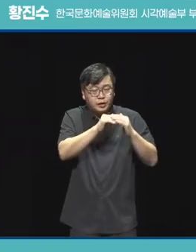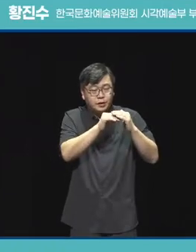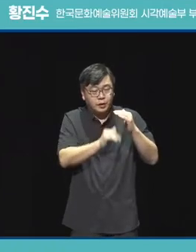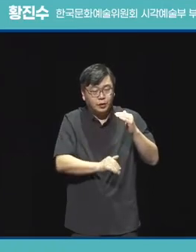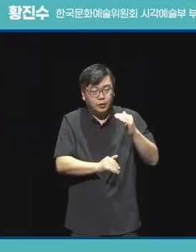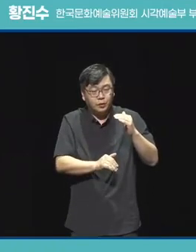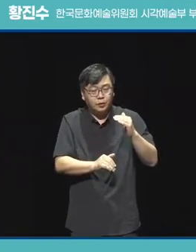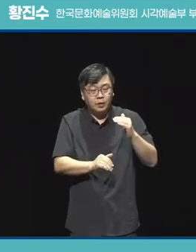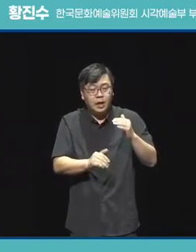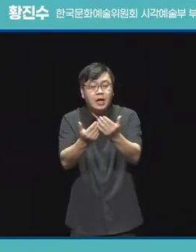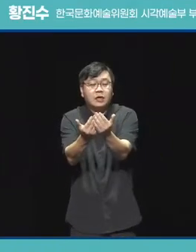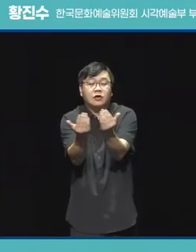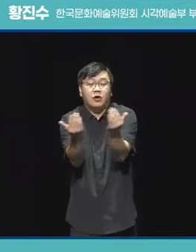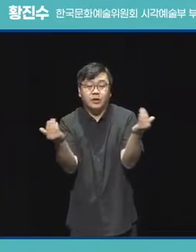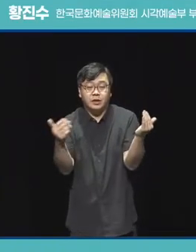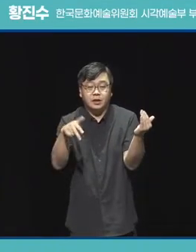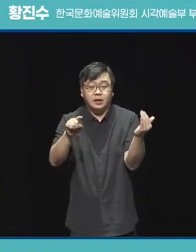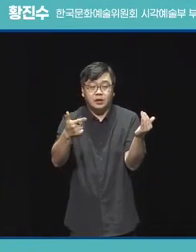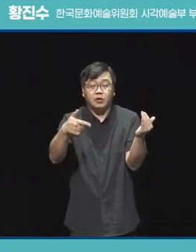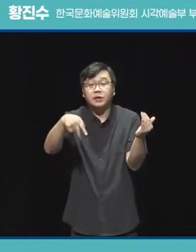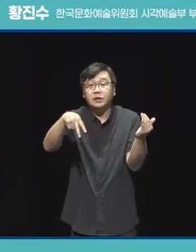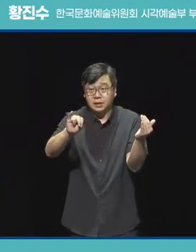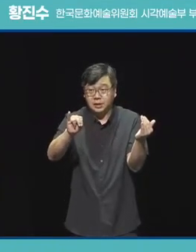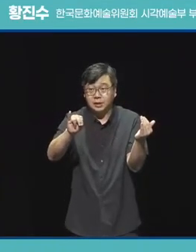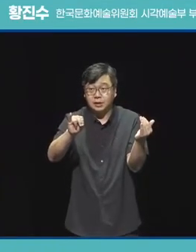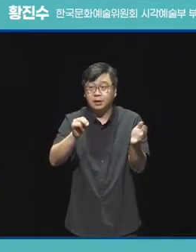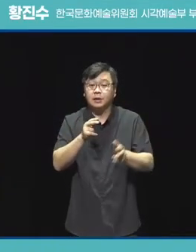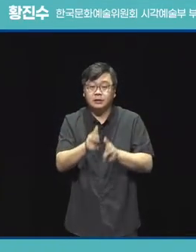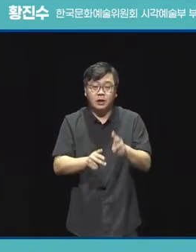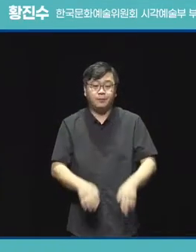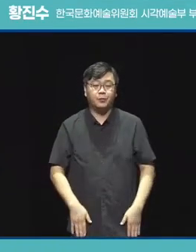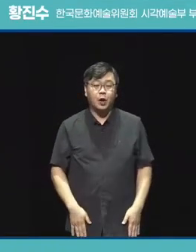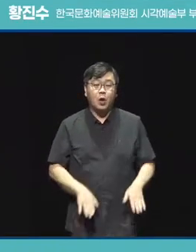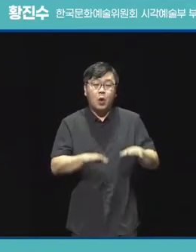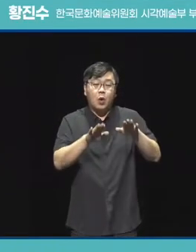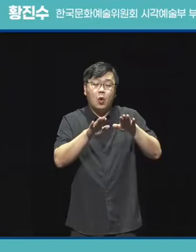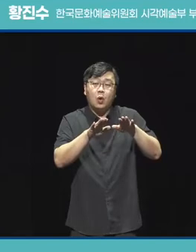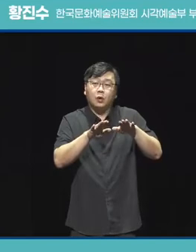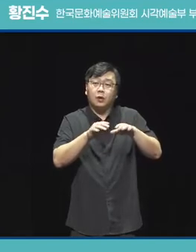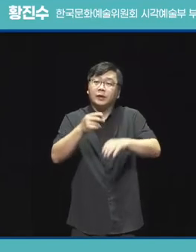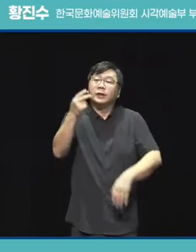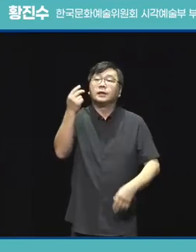전시 사업입니다이 사업은 올해 2023년도에